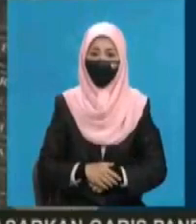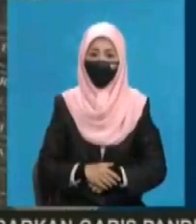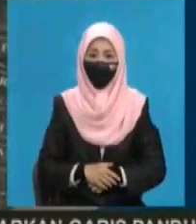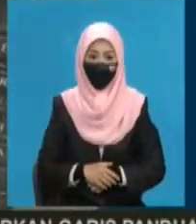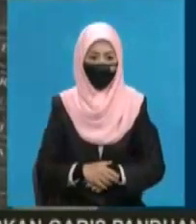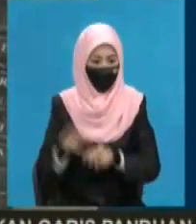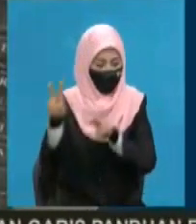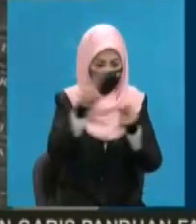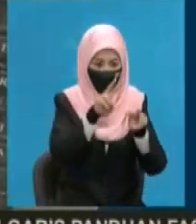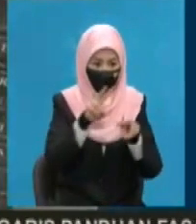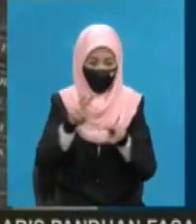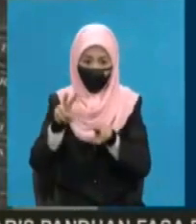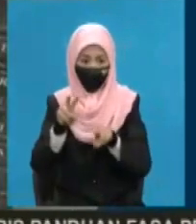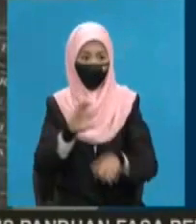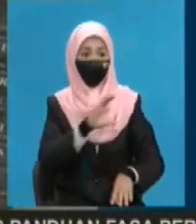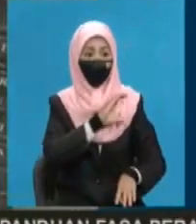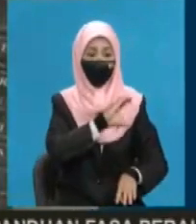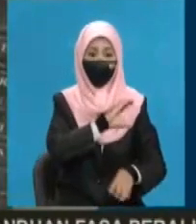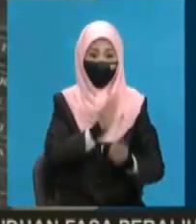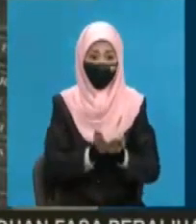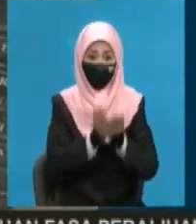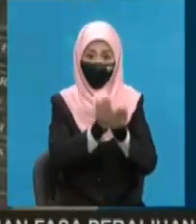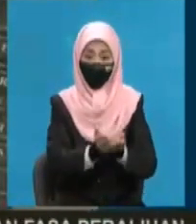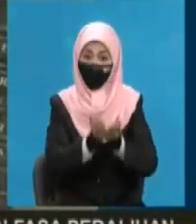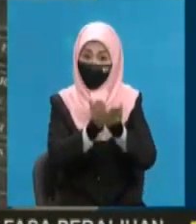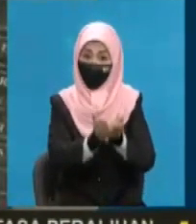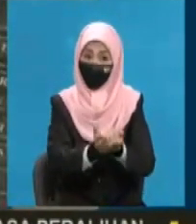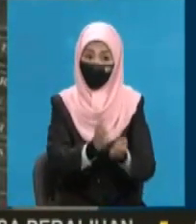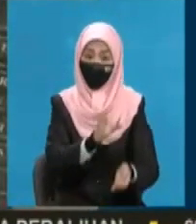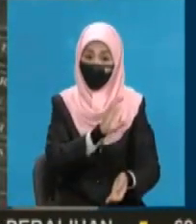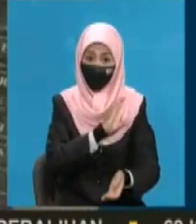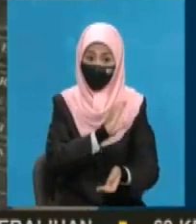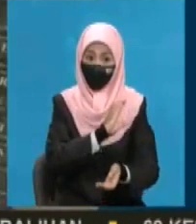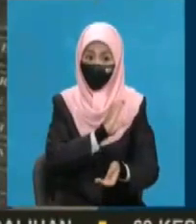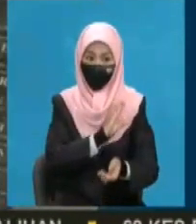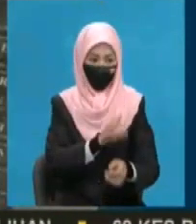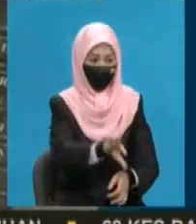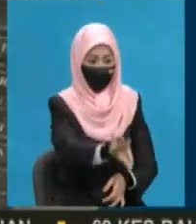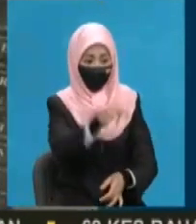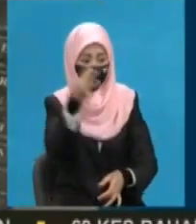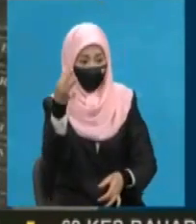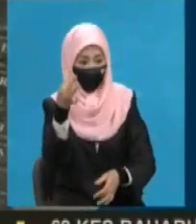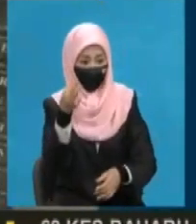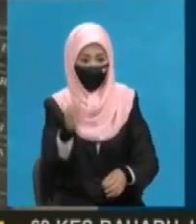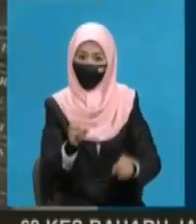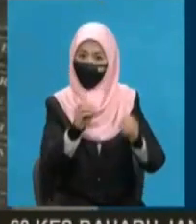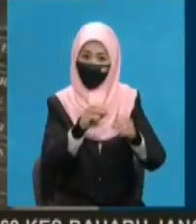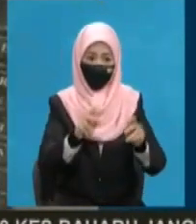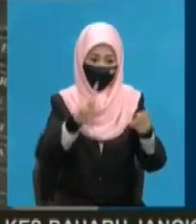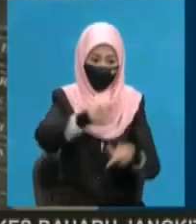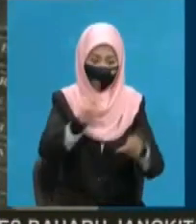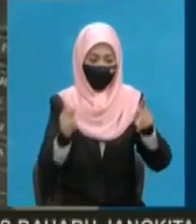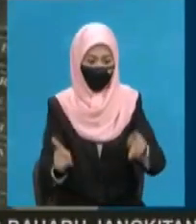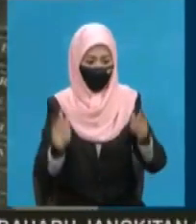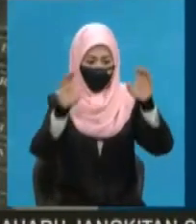Hai semasa ronda on kanggotan police Marine jabatan gerakan pasukan polis diraja Brunei percaya menemukan beberapa longgokan kotak yang